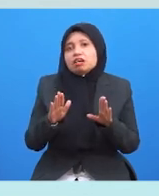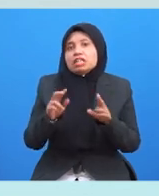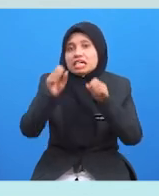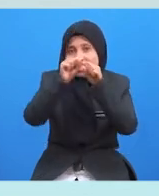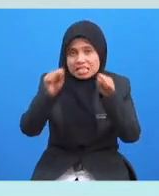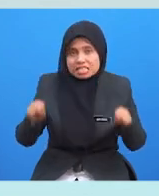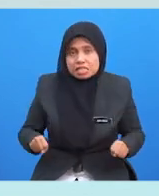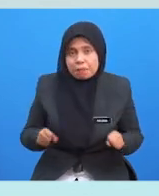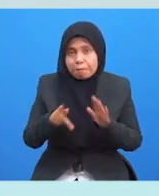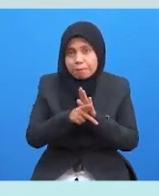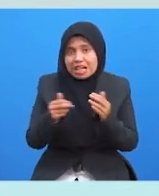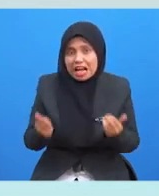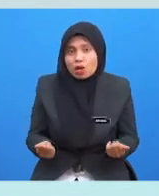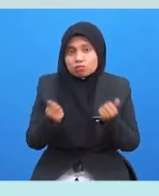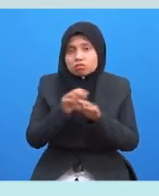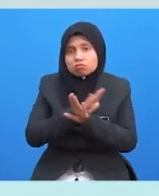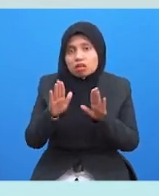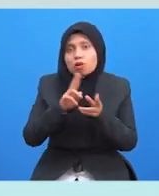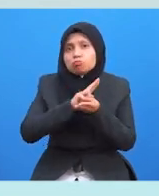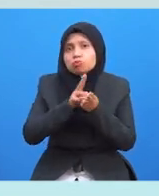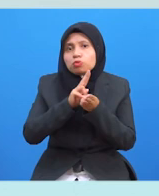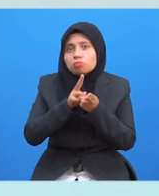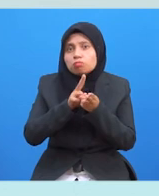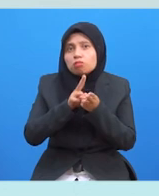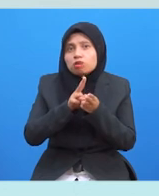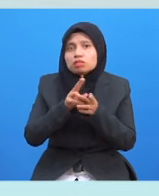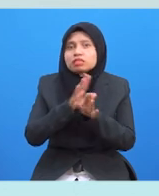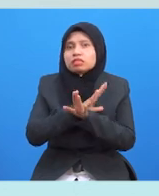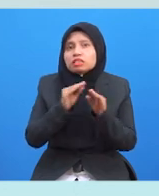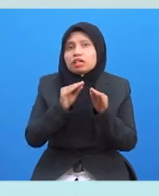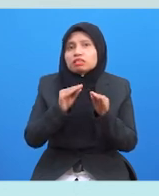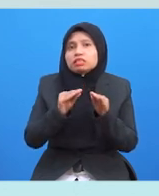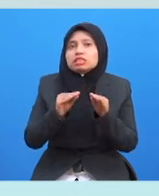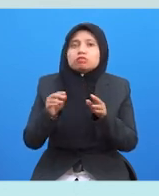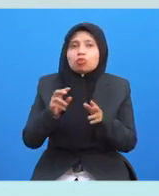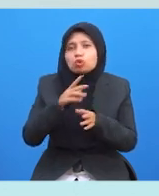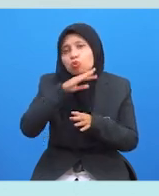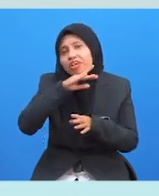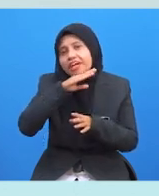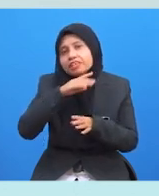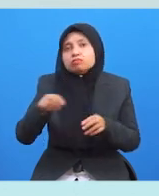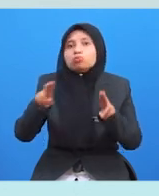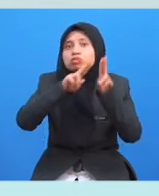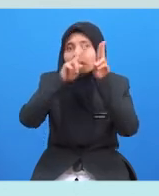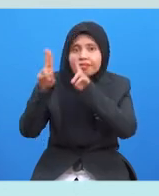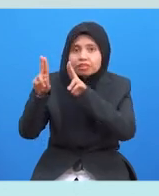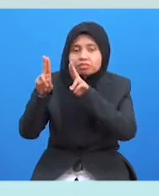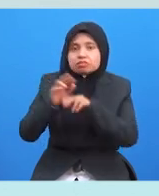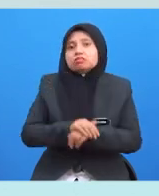bermaksud sistem pengangkutan yang tidak akan menjejaskan alam sekitar